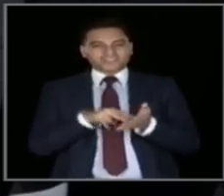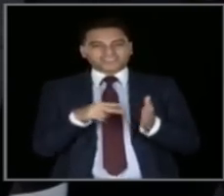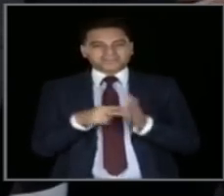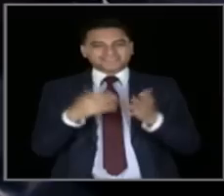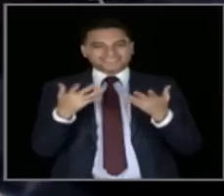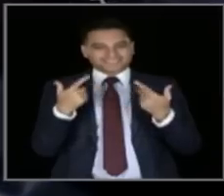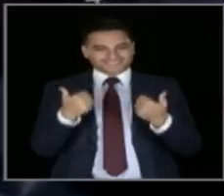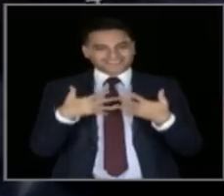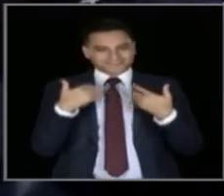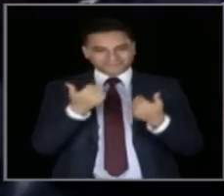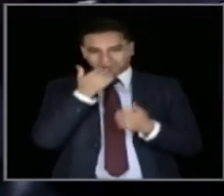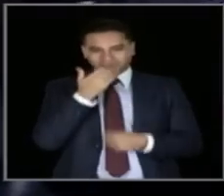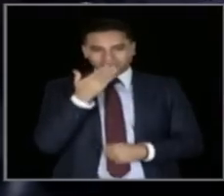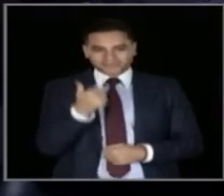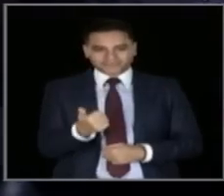عمرو؟ ازيك يا مستر؟